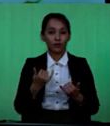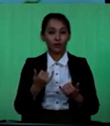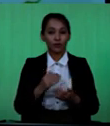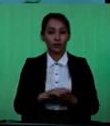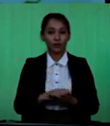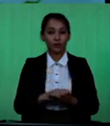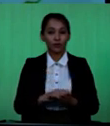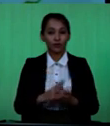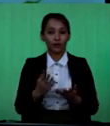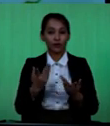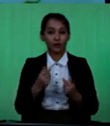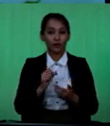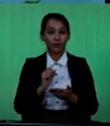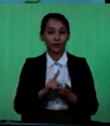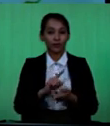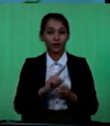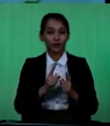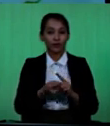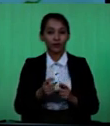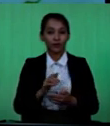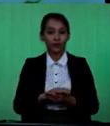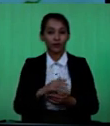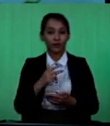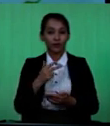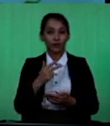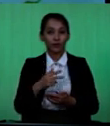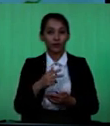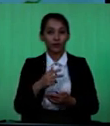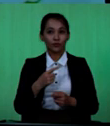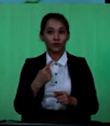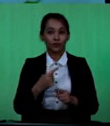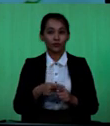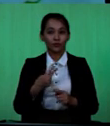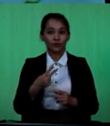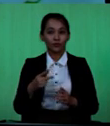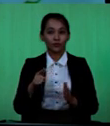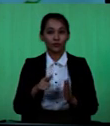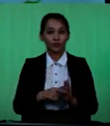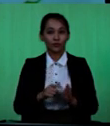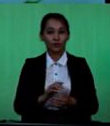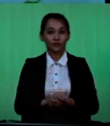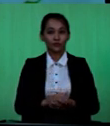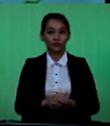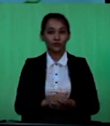sonli ifodaga aylandi. 30 bilan 27 sonlarning yig'indisi